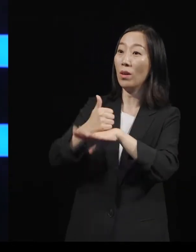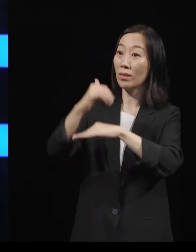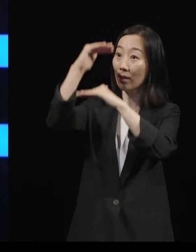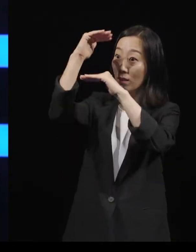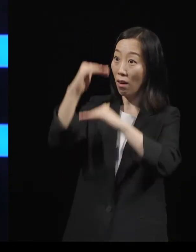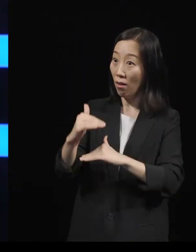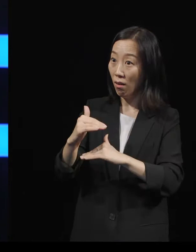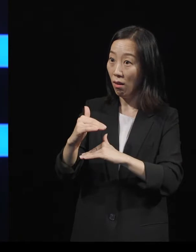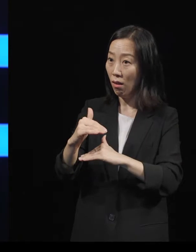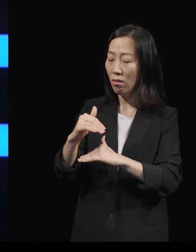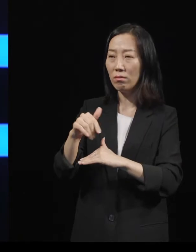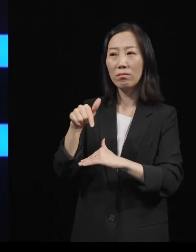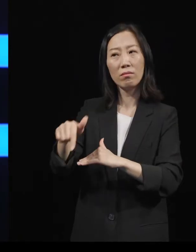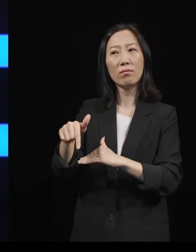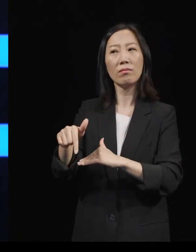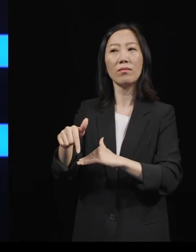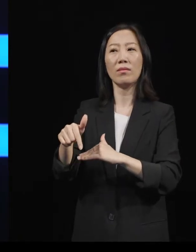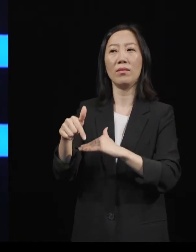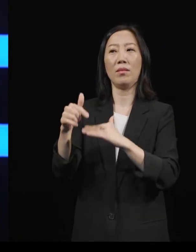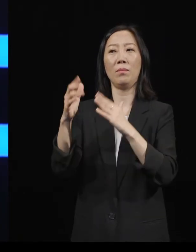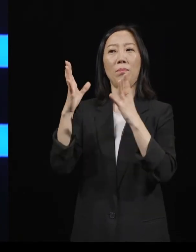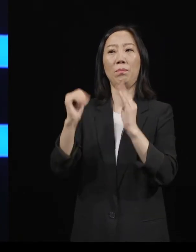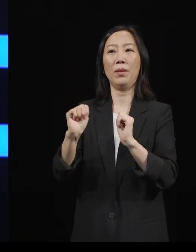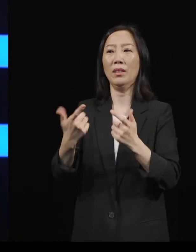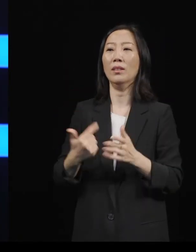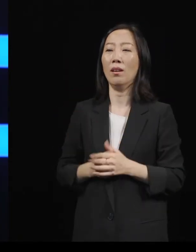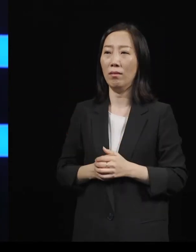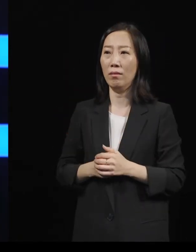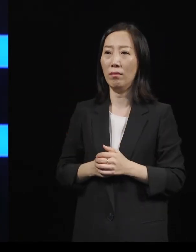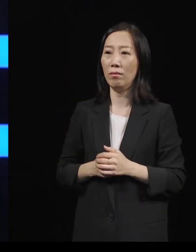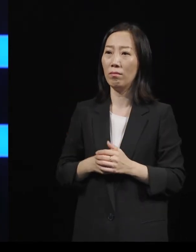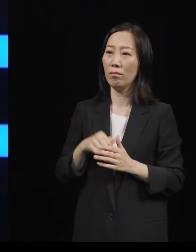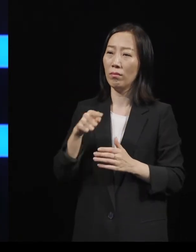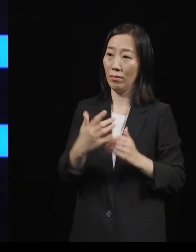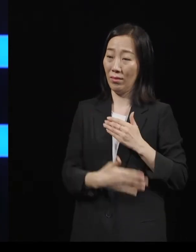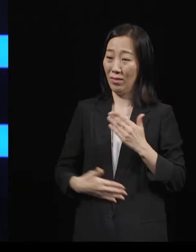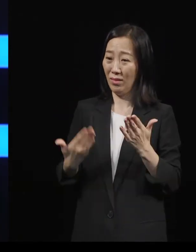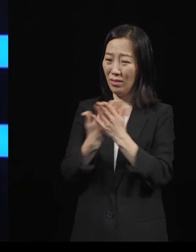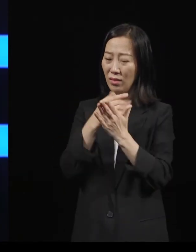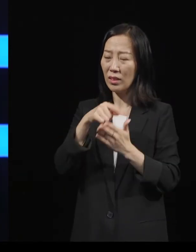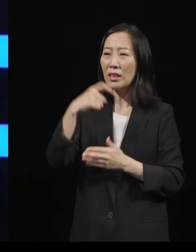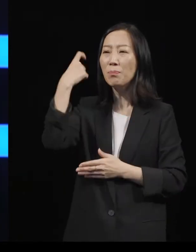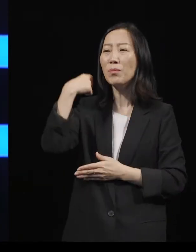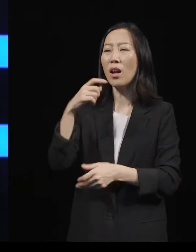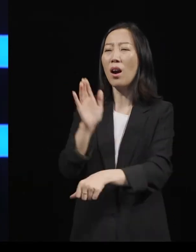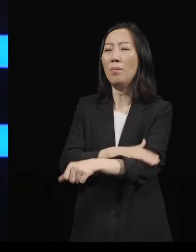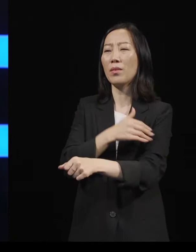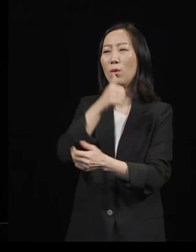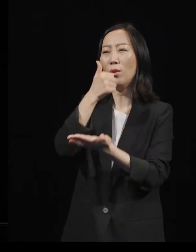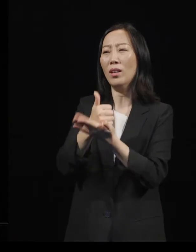스토리는 그렇지 못한 발달 장애에게는 또 다른 죄책감을 안겨주고는 합니다.